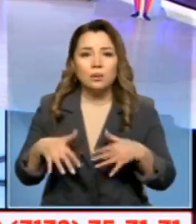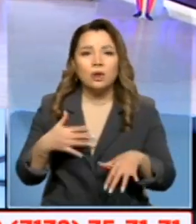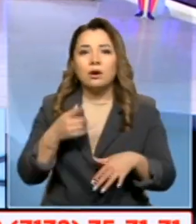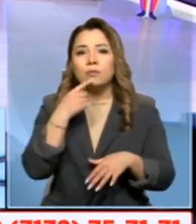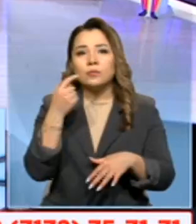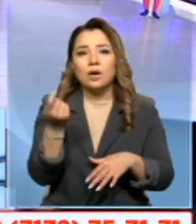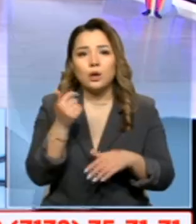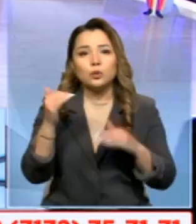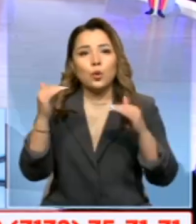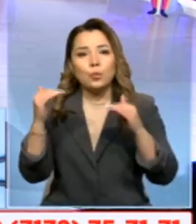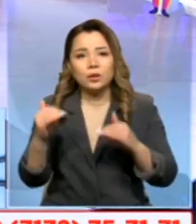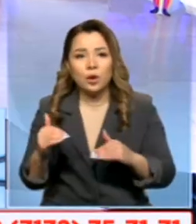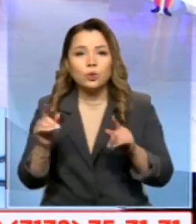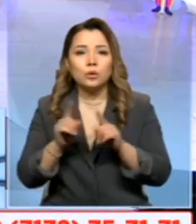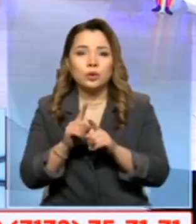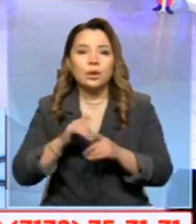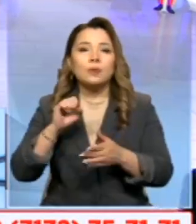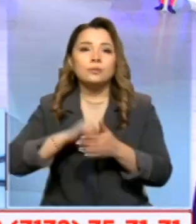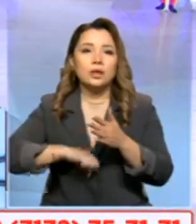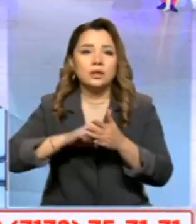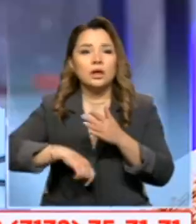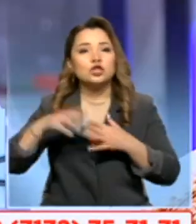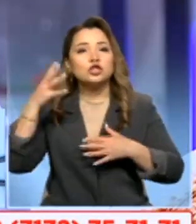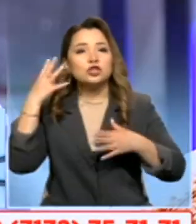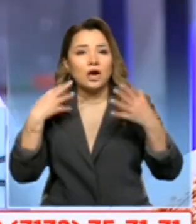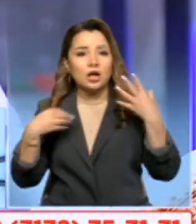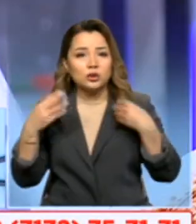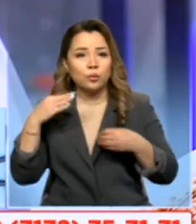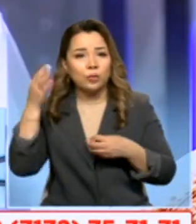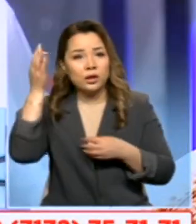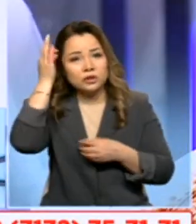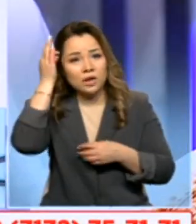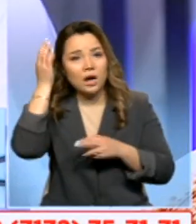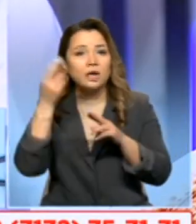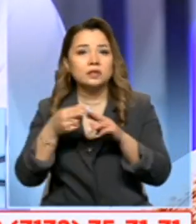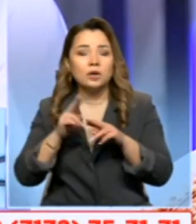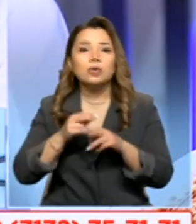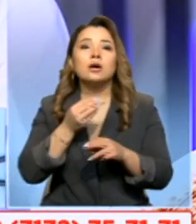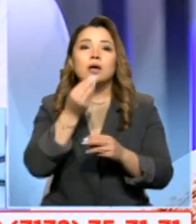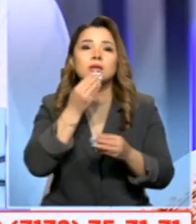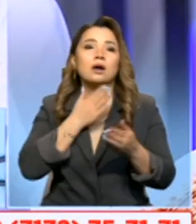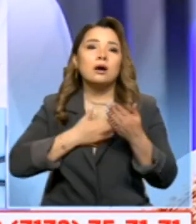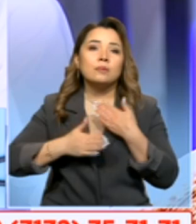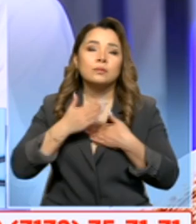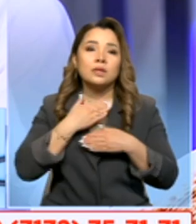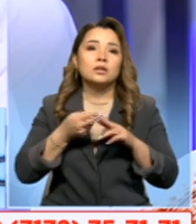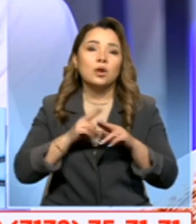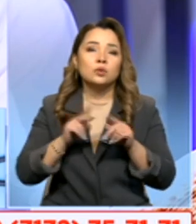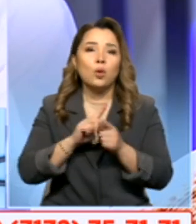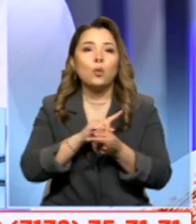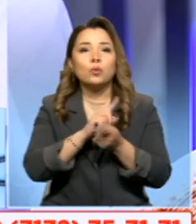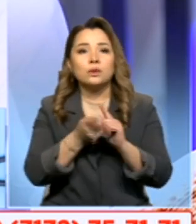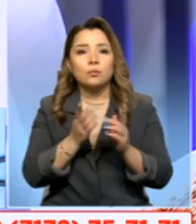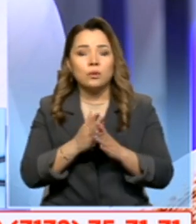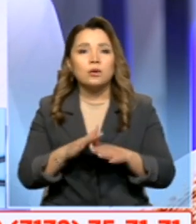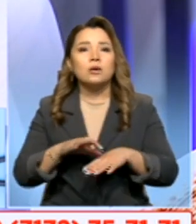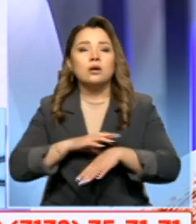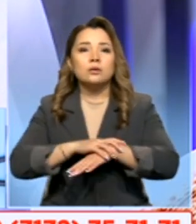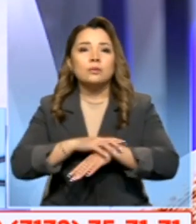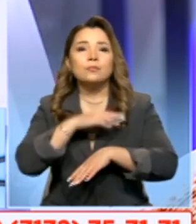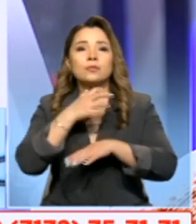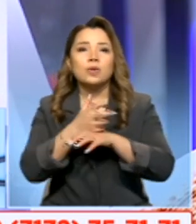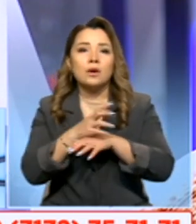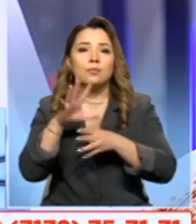тереңдетілуіне оған да септік тигізеді, шаштың түсуі болады, оған қоса мына тәбеттің де өзгеруі болады, буын сырқырап